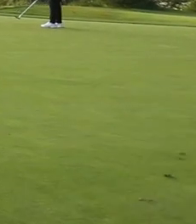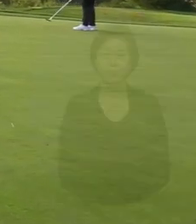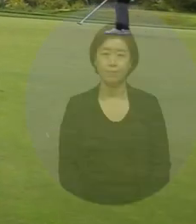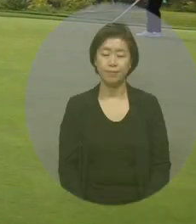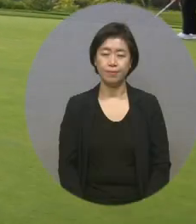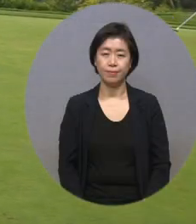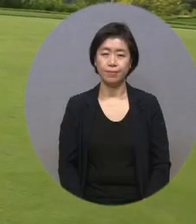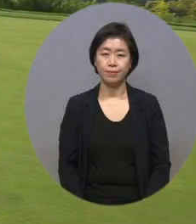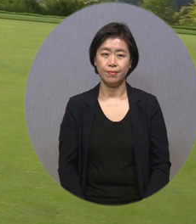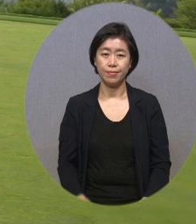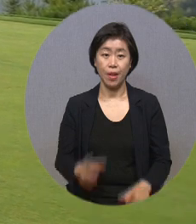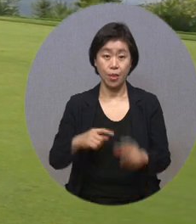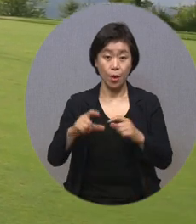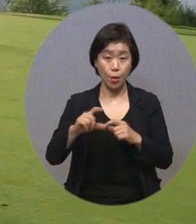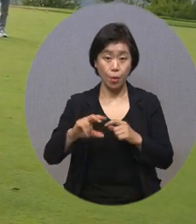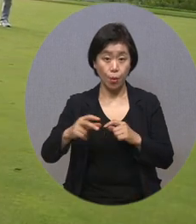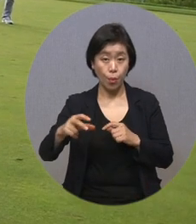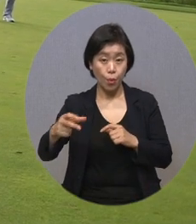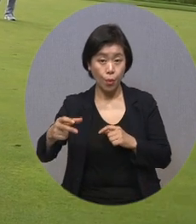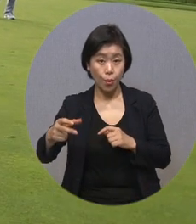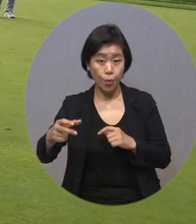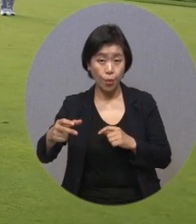고고고! 고고고!